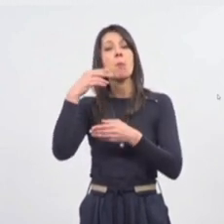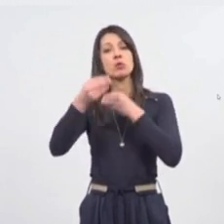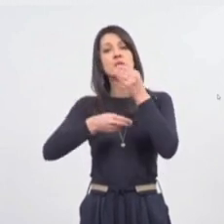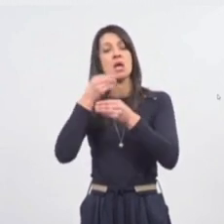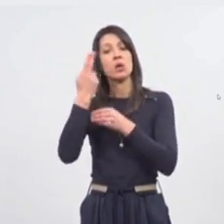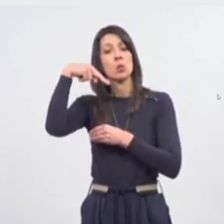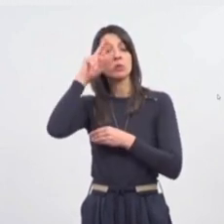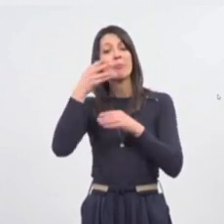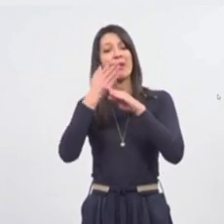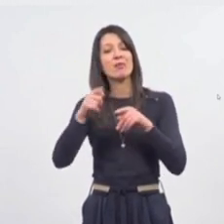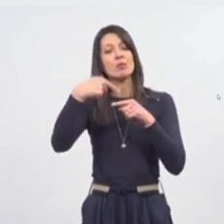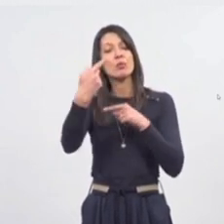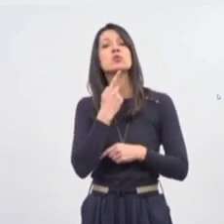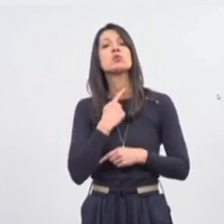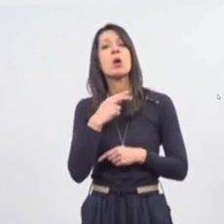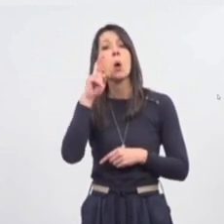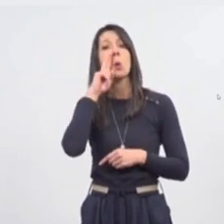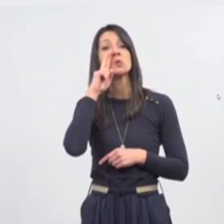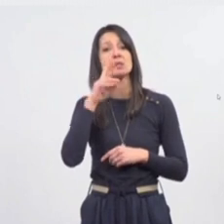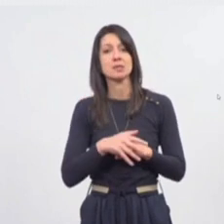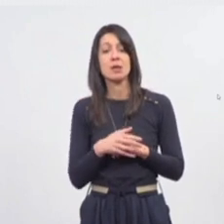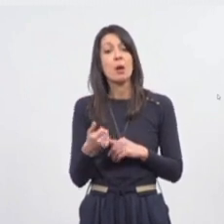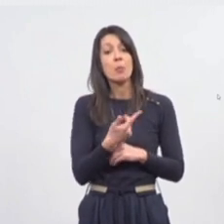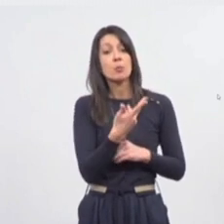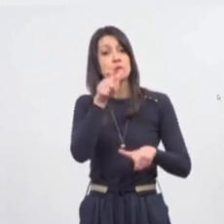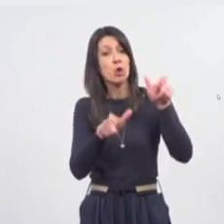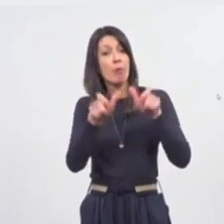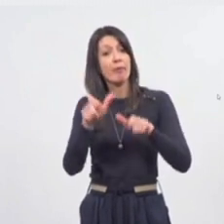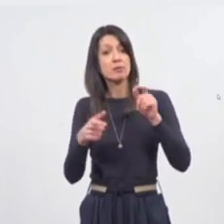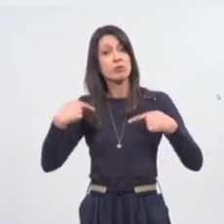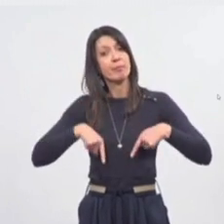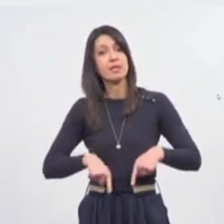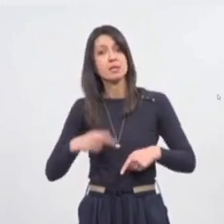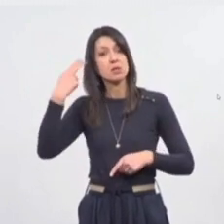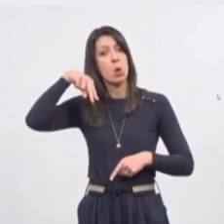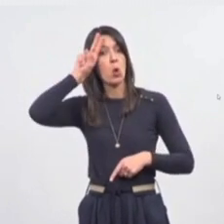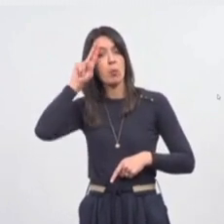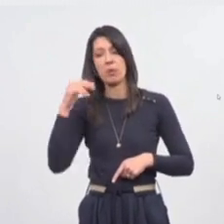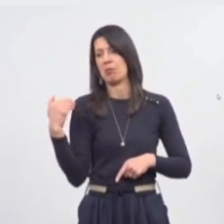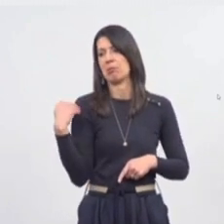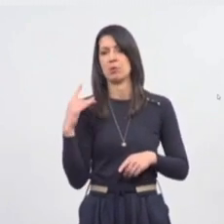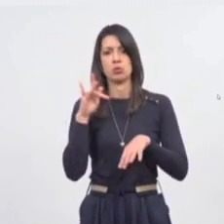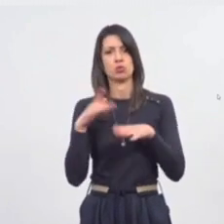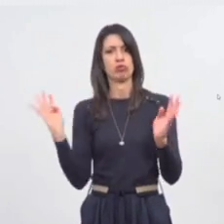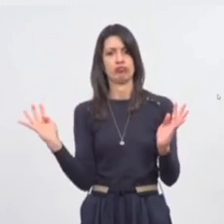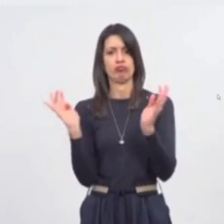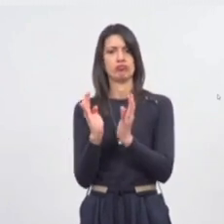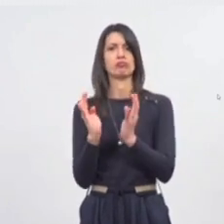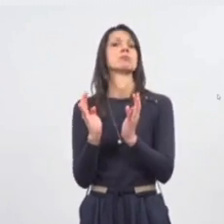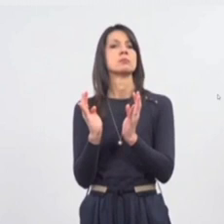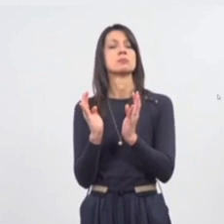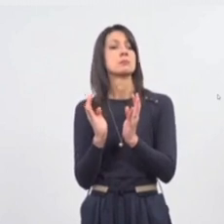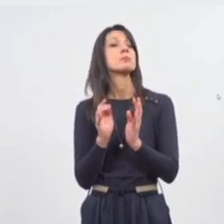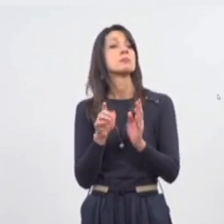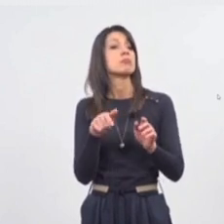mois de juin. Il y a plusieurs de vos homologues européens que vous avez rencontrés durant ces deux derniers jours, vos homologues polonais,